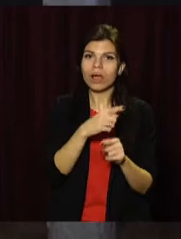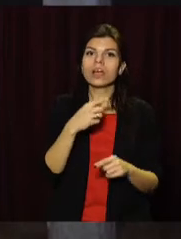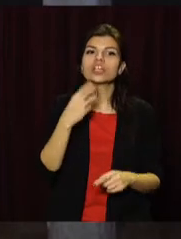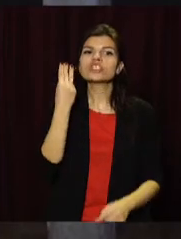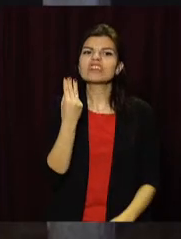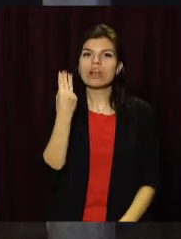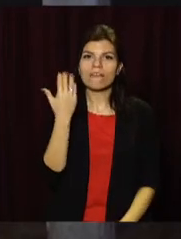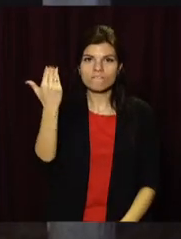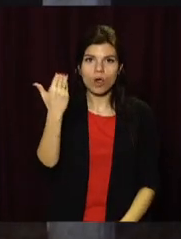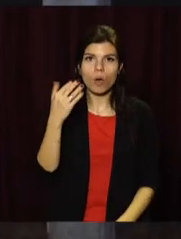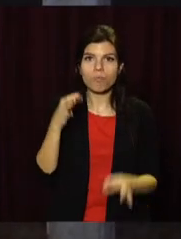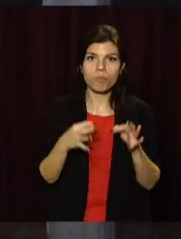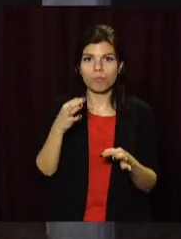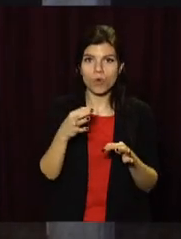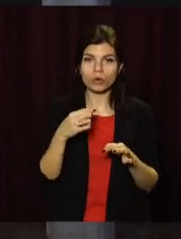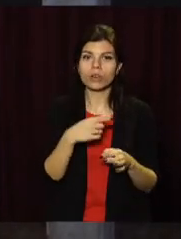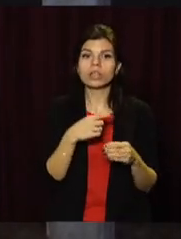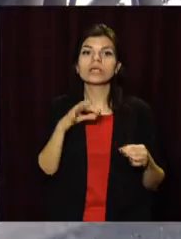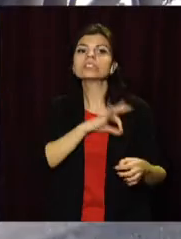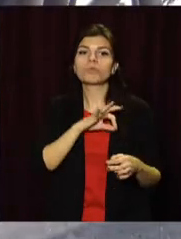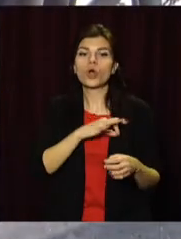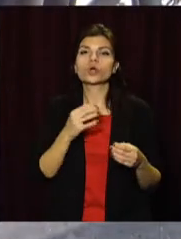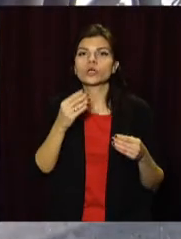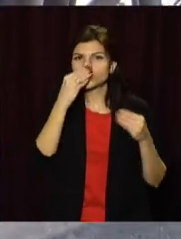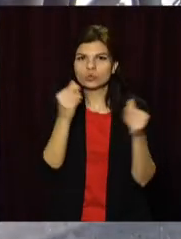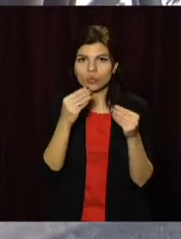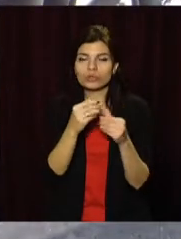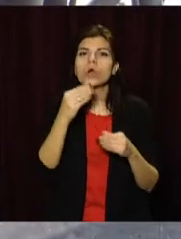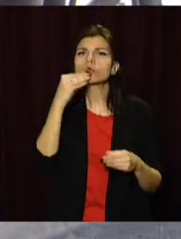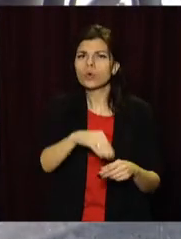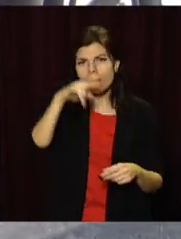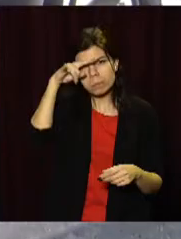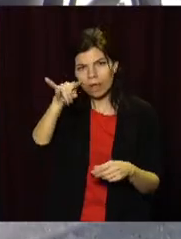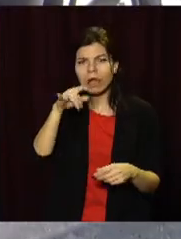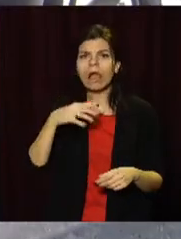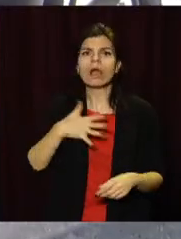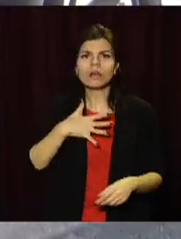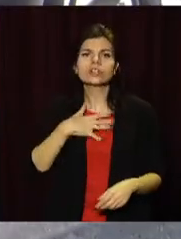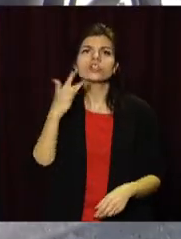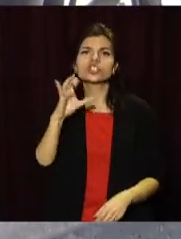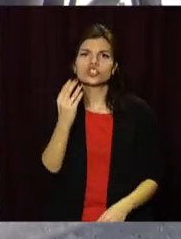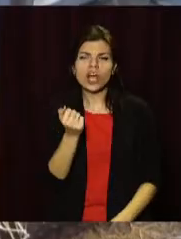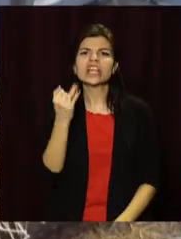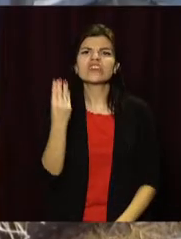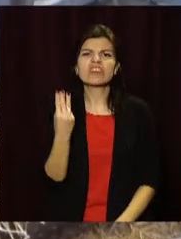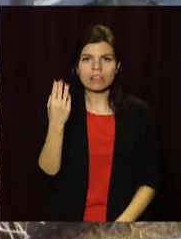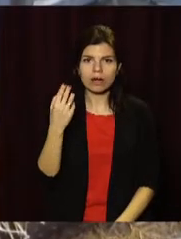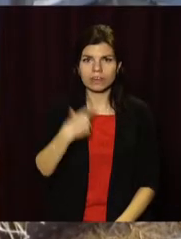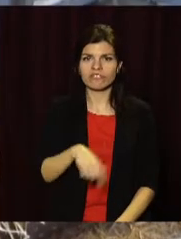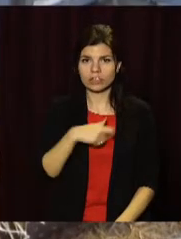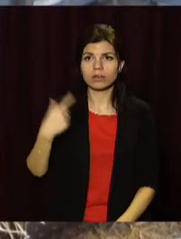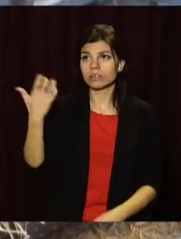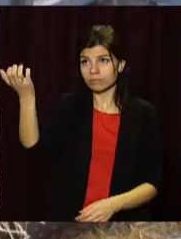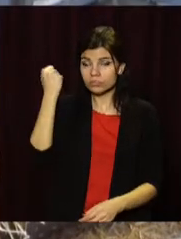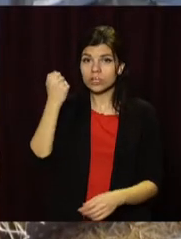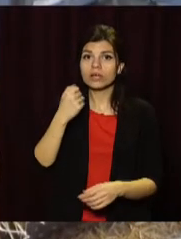Тому роблять це штучно, використовуючи сім'я найкращих биків світу – з Канади, США та Швейцарії. Від них народжується